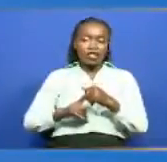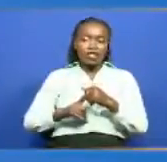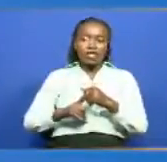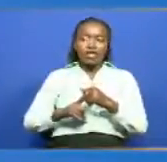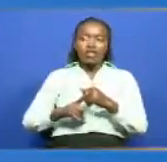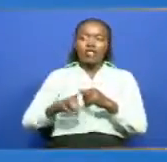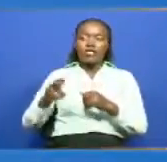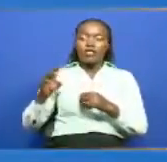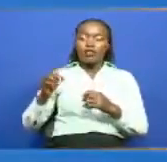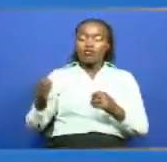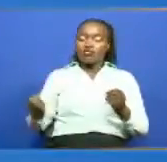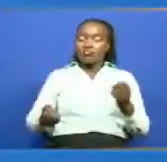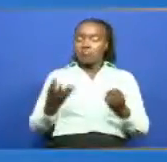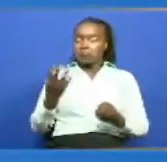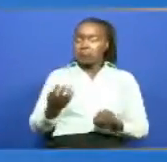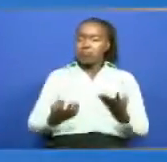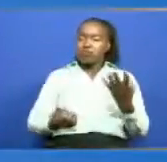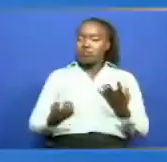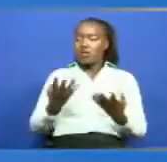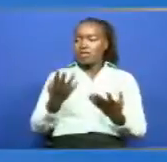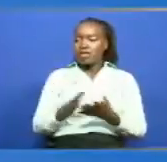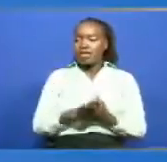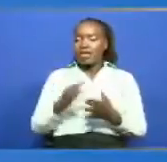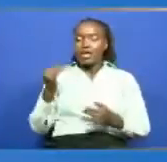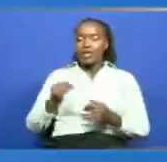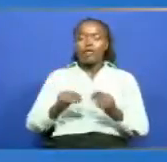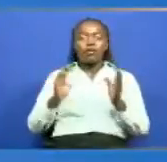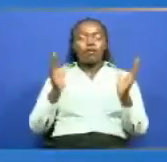ya Mandera. Na basi kwa hayo machache natamatisha utabiri wa